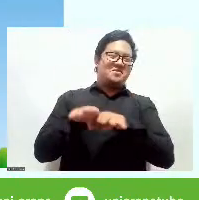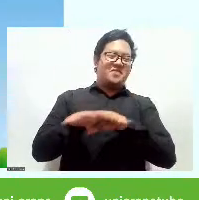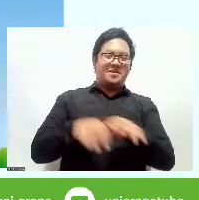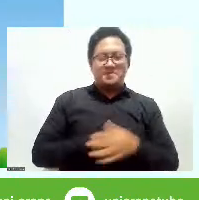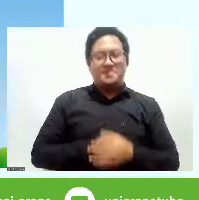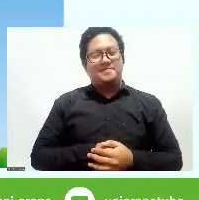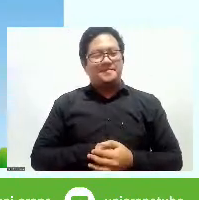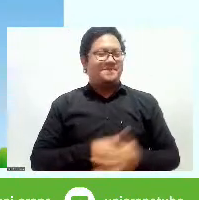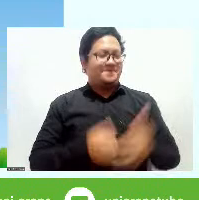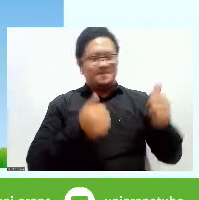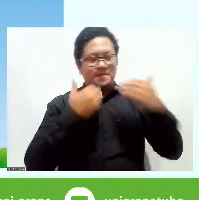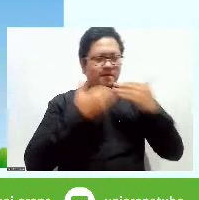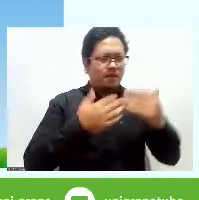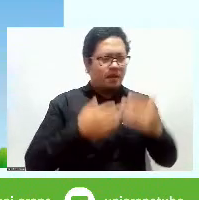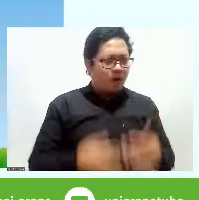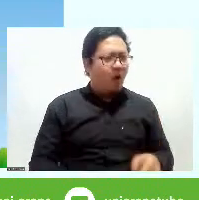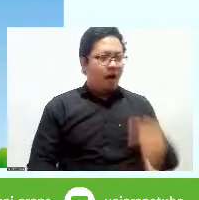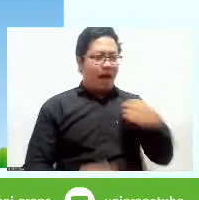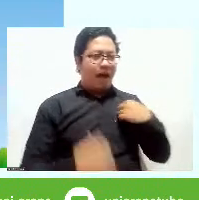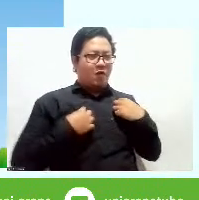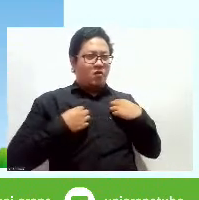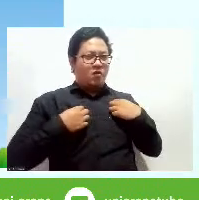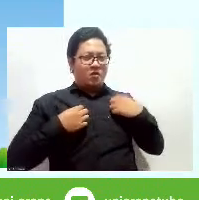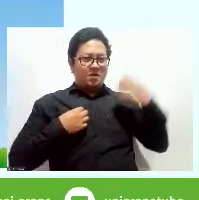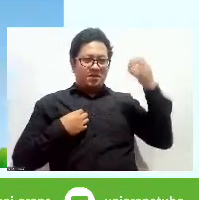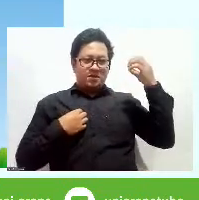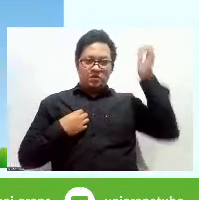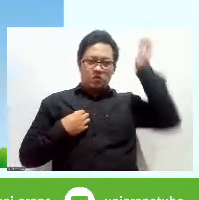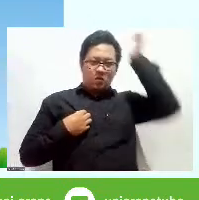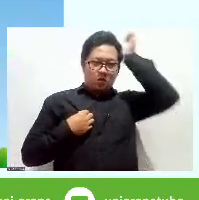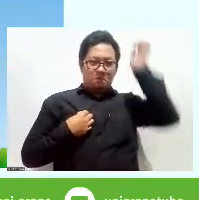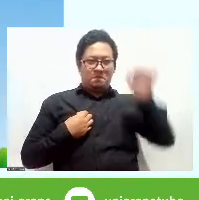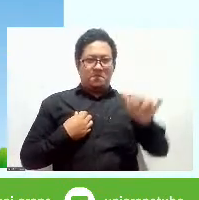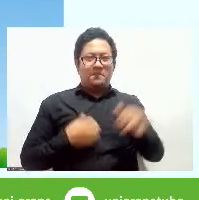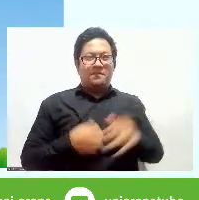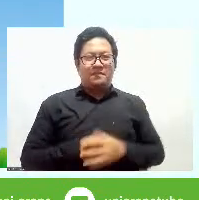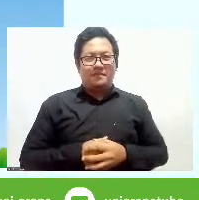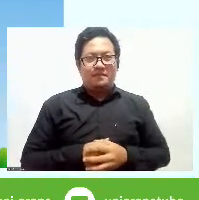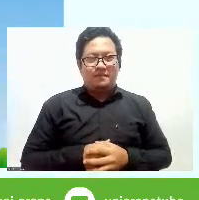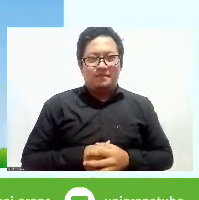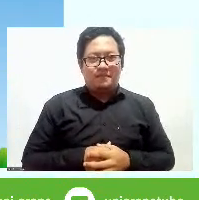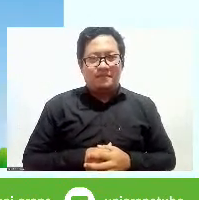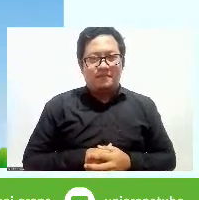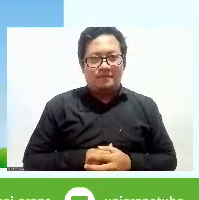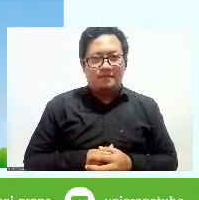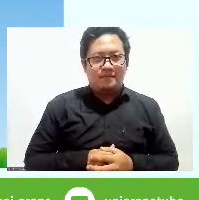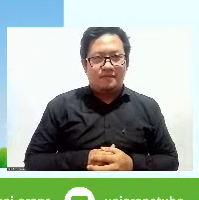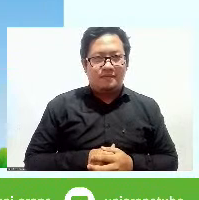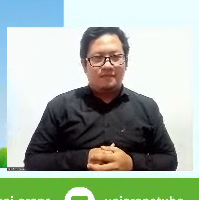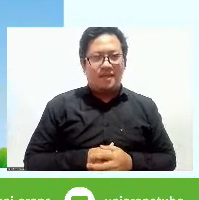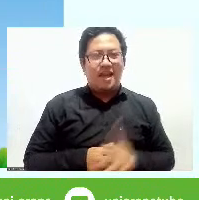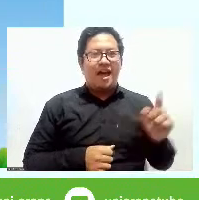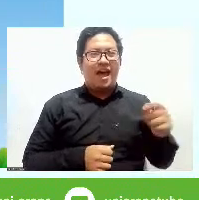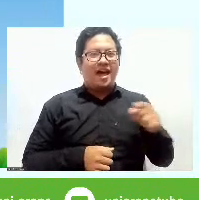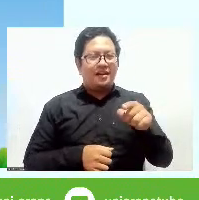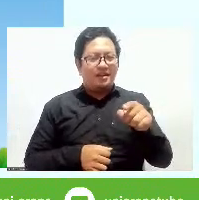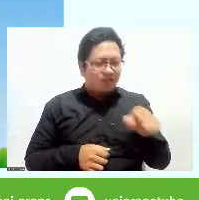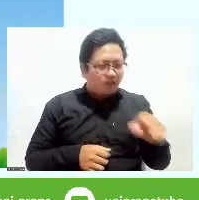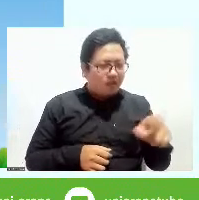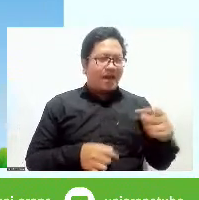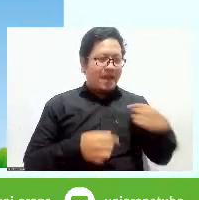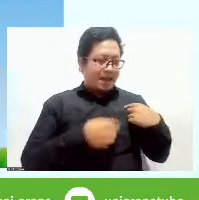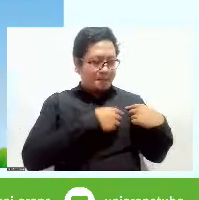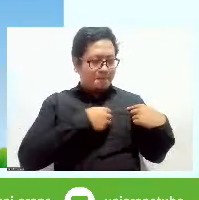aku juga itu loh iya bener lihat luar biasa Mayang ada ada garisnya pohon-pohon ini